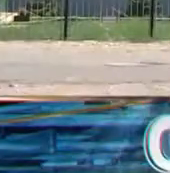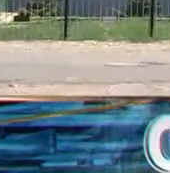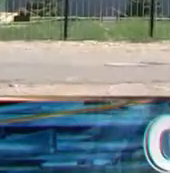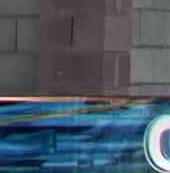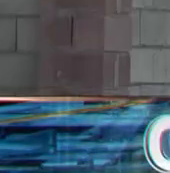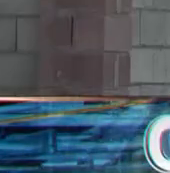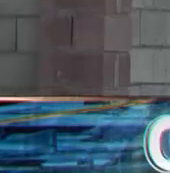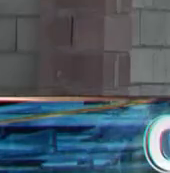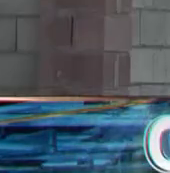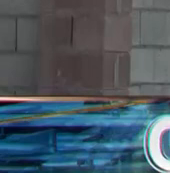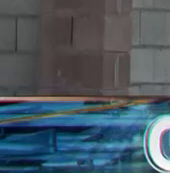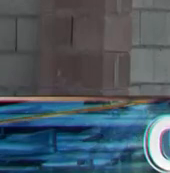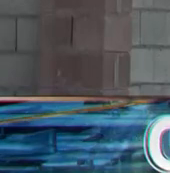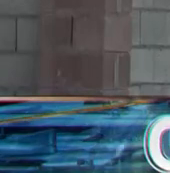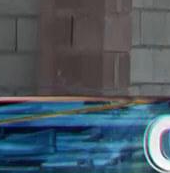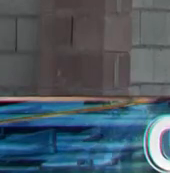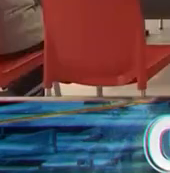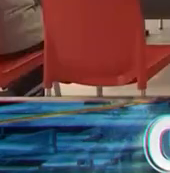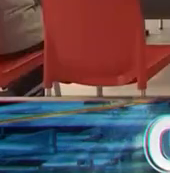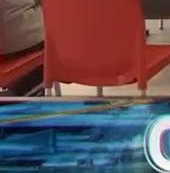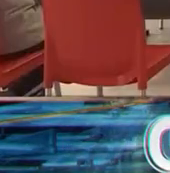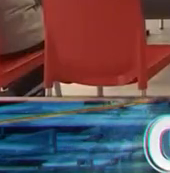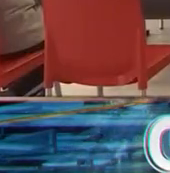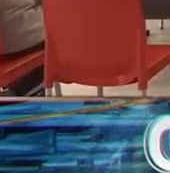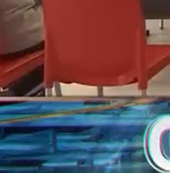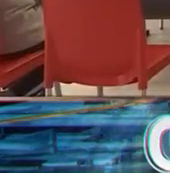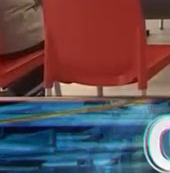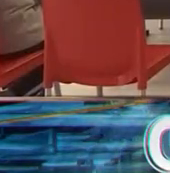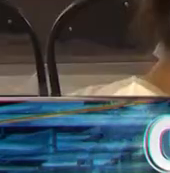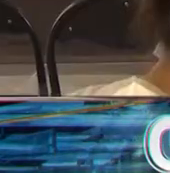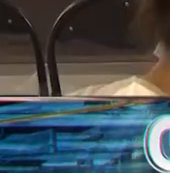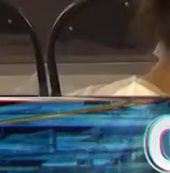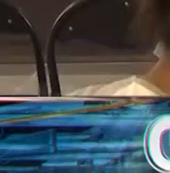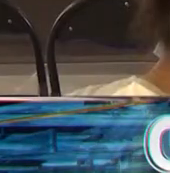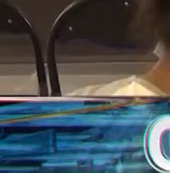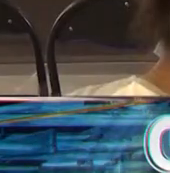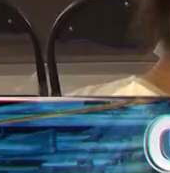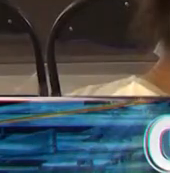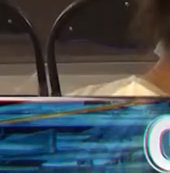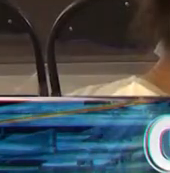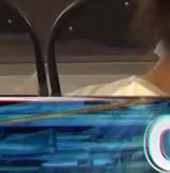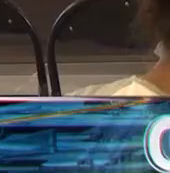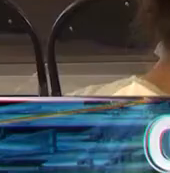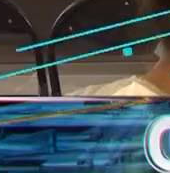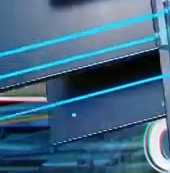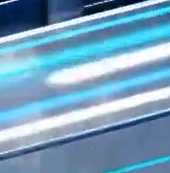Программа «Еңбек» в действии. Более 2500 жителей Панфиловского района трудоустроены за 7